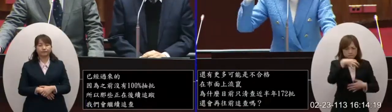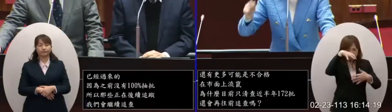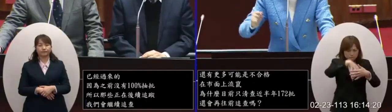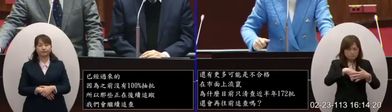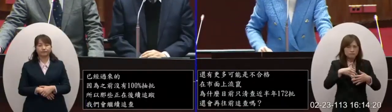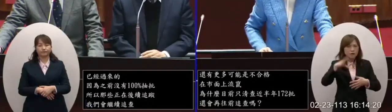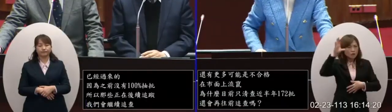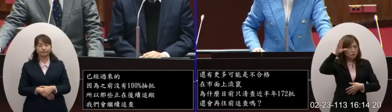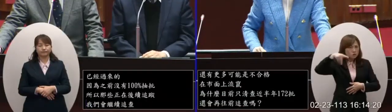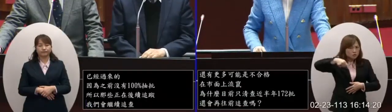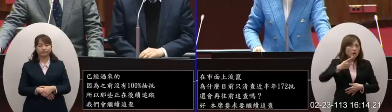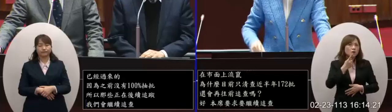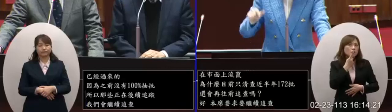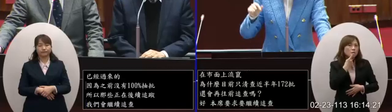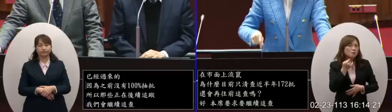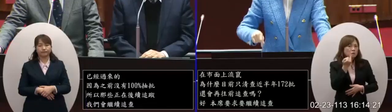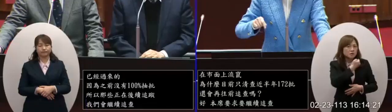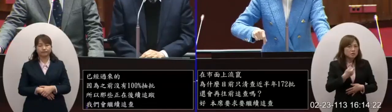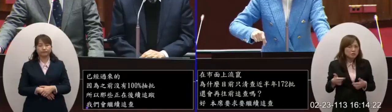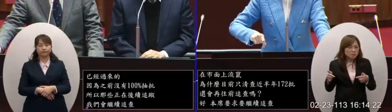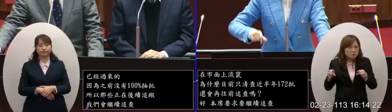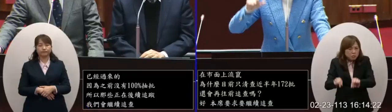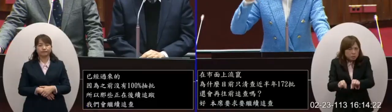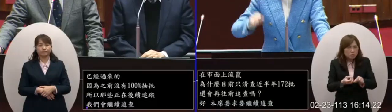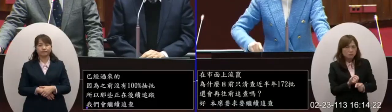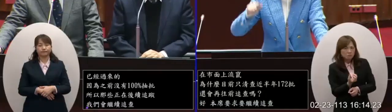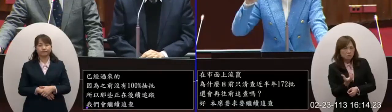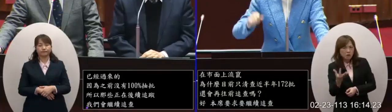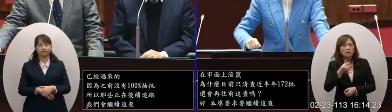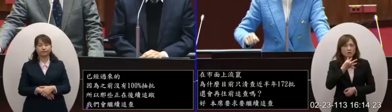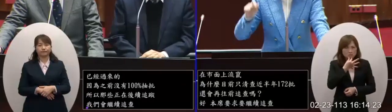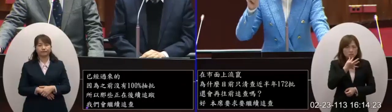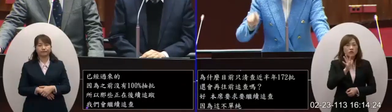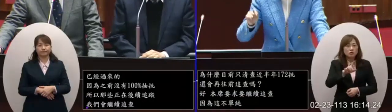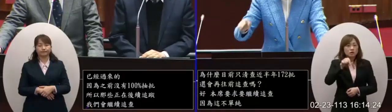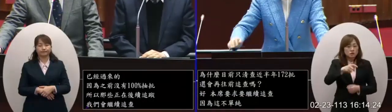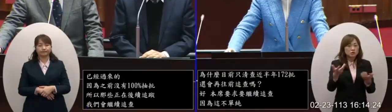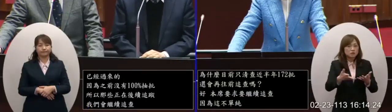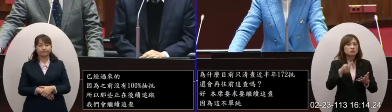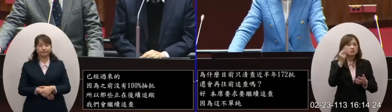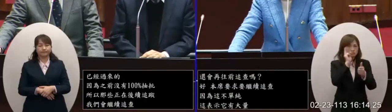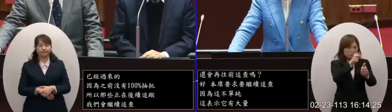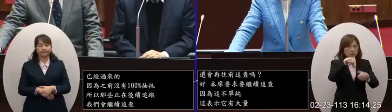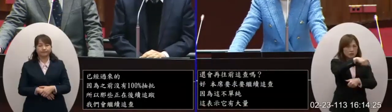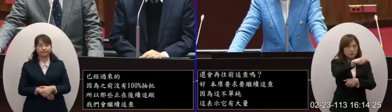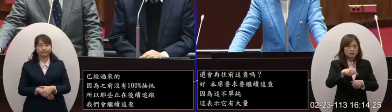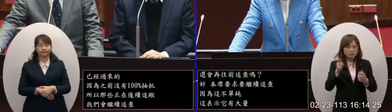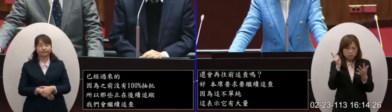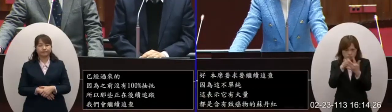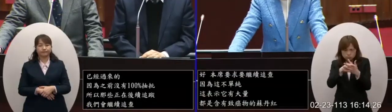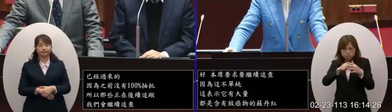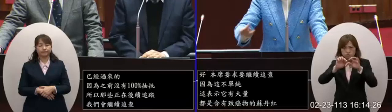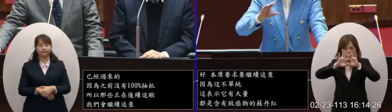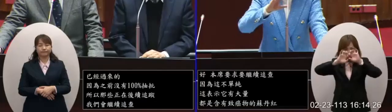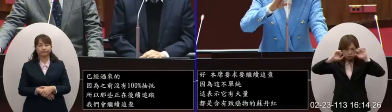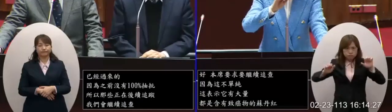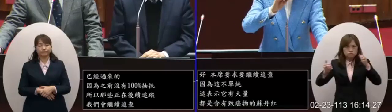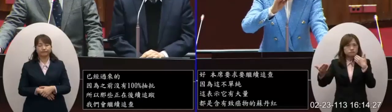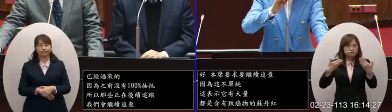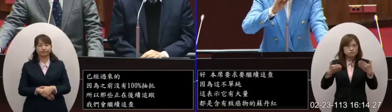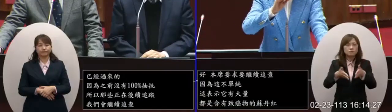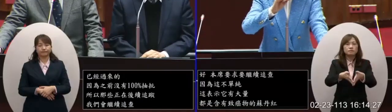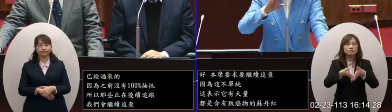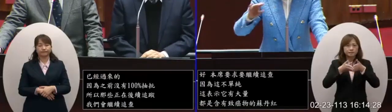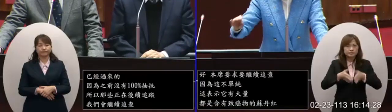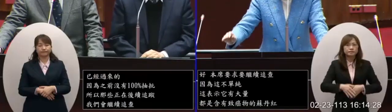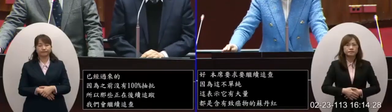丹红已经大量进到台湾里面。这个食安事件，我也要求你们必须要彻查清楚哦。另外一个，今